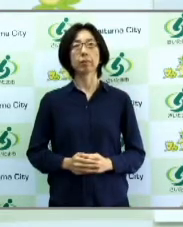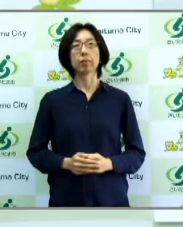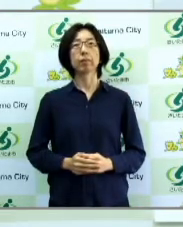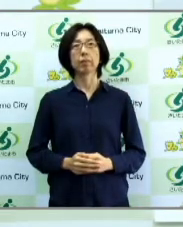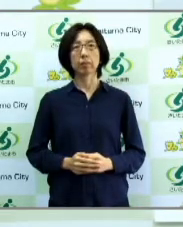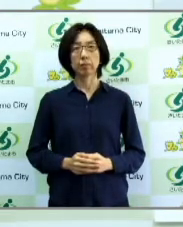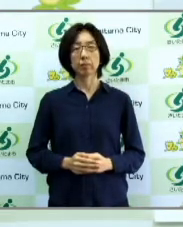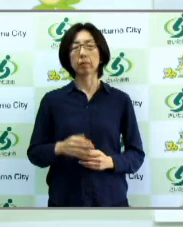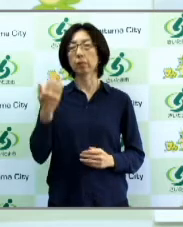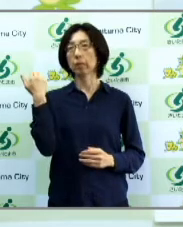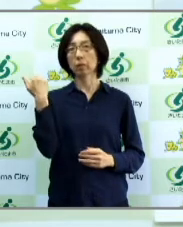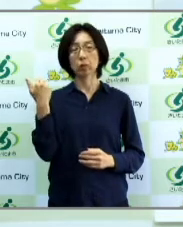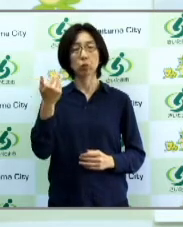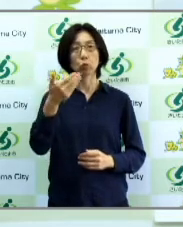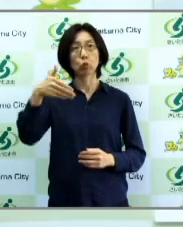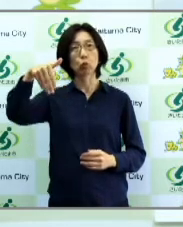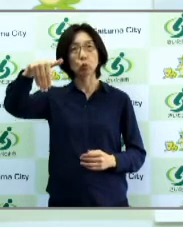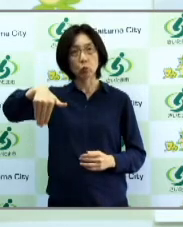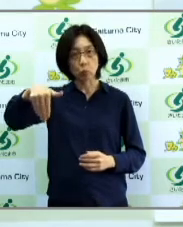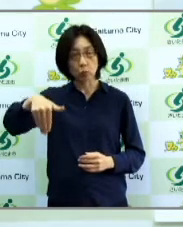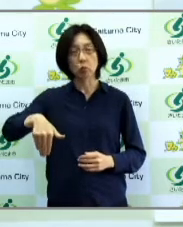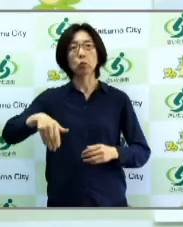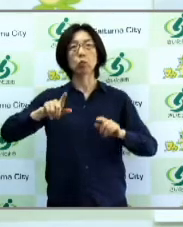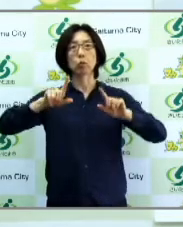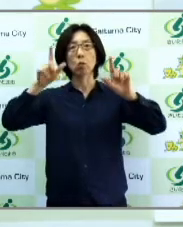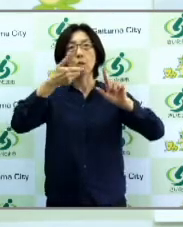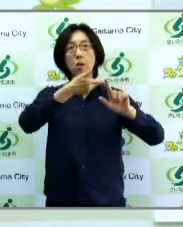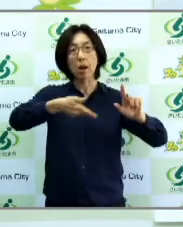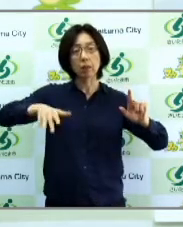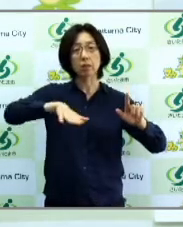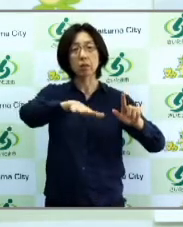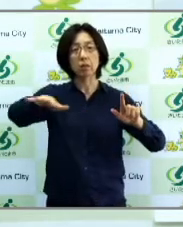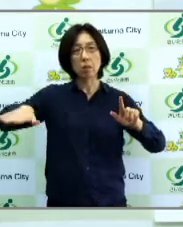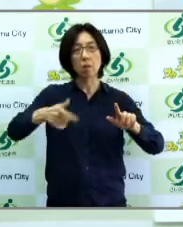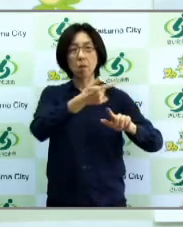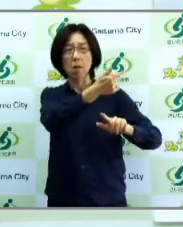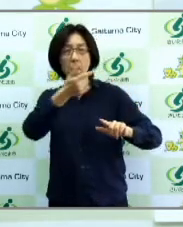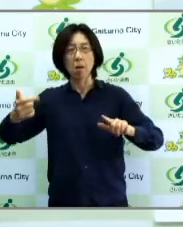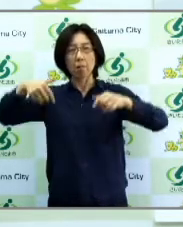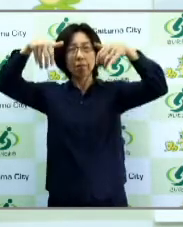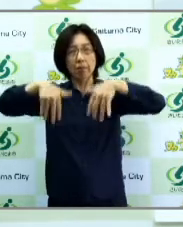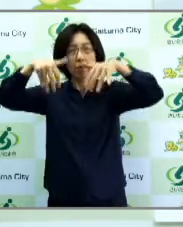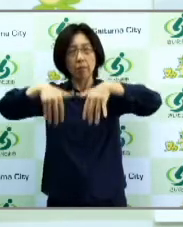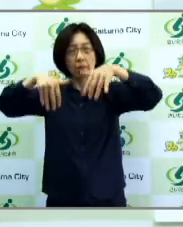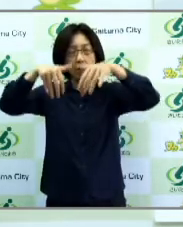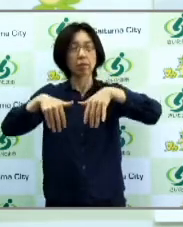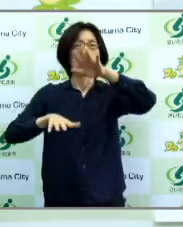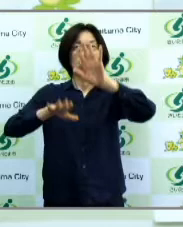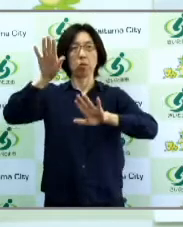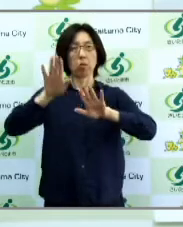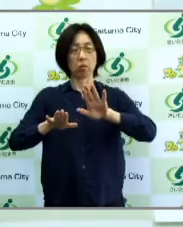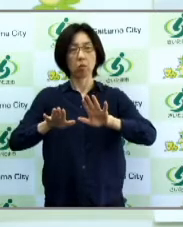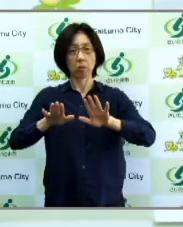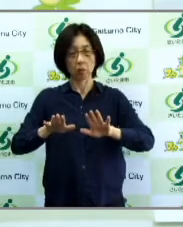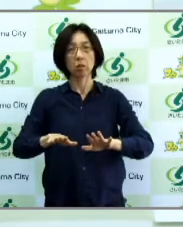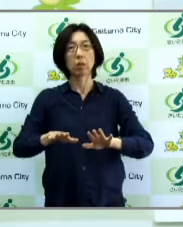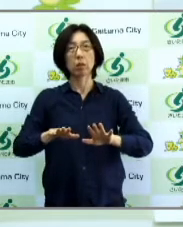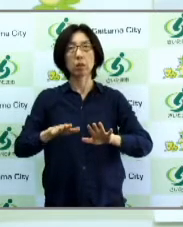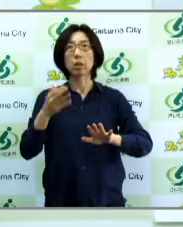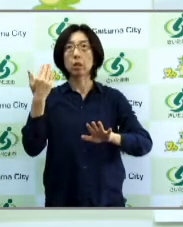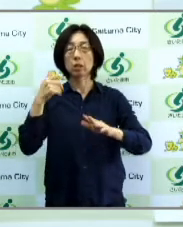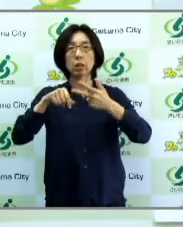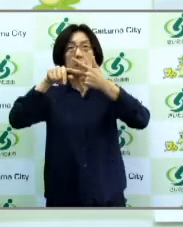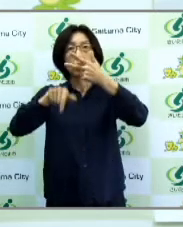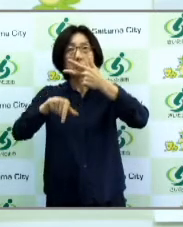九州、東海、甲信地方など記録的な大雨となっております。令和2年4月豪雨では